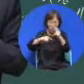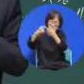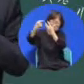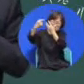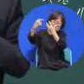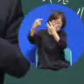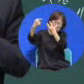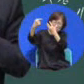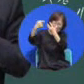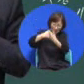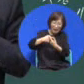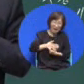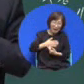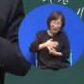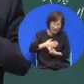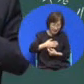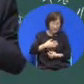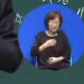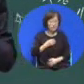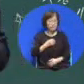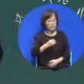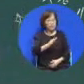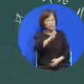sick. 아닙니다. 그렇죠? That's not even possible.